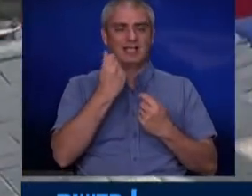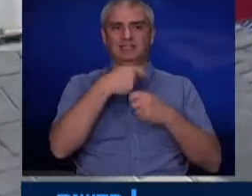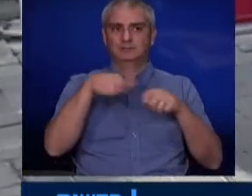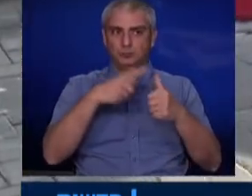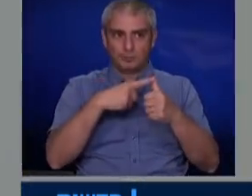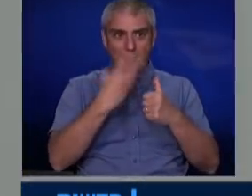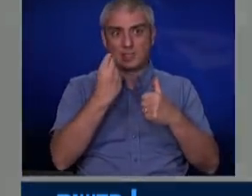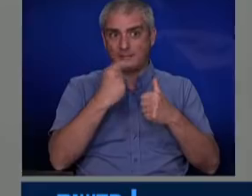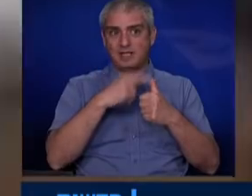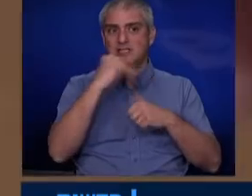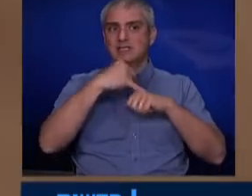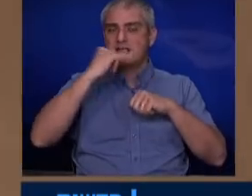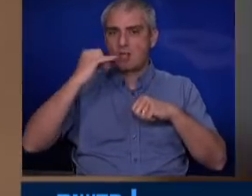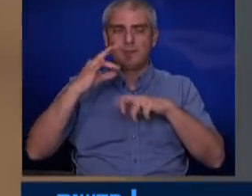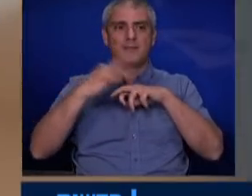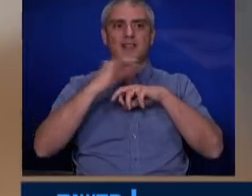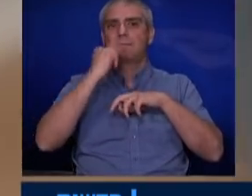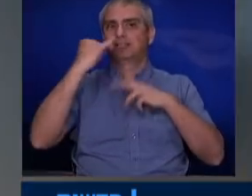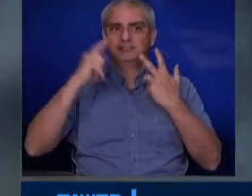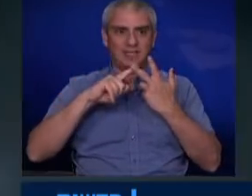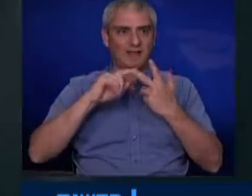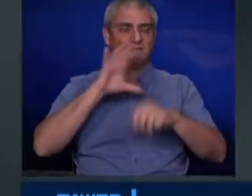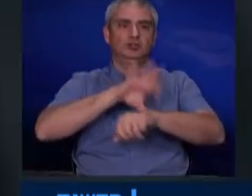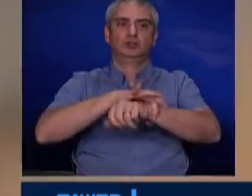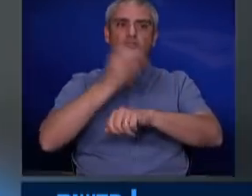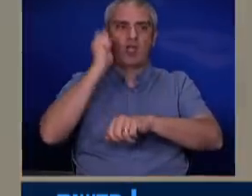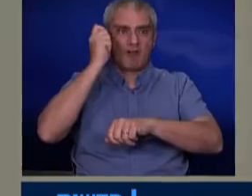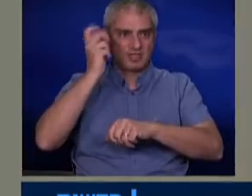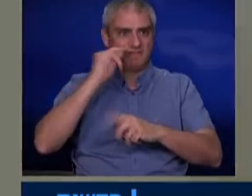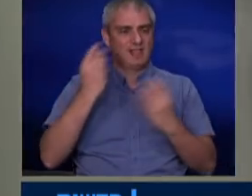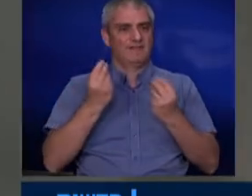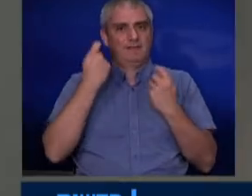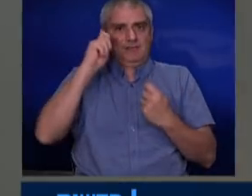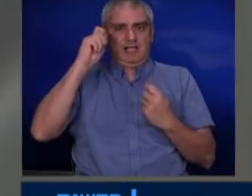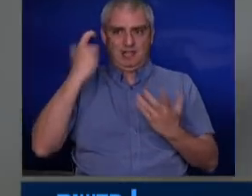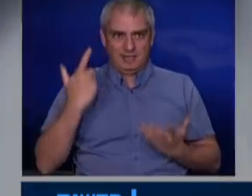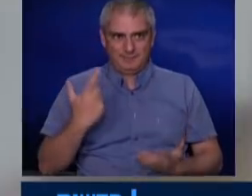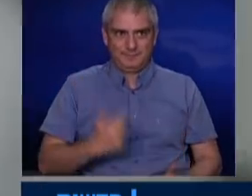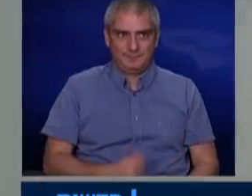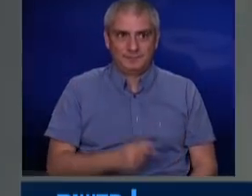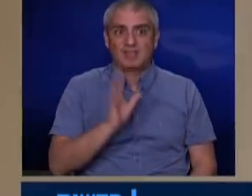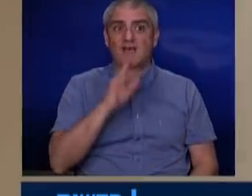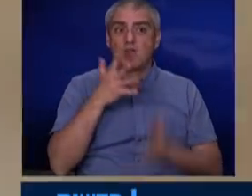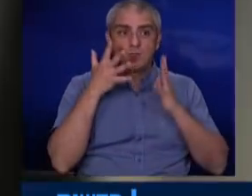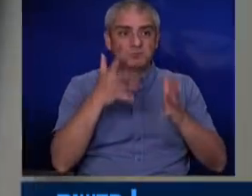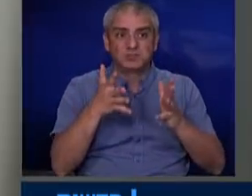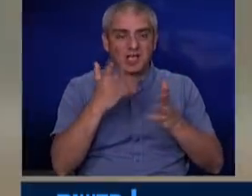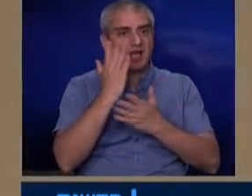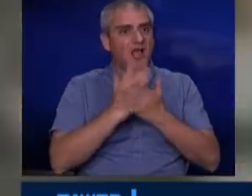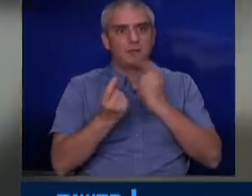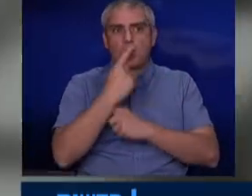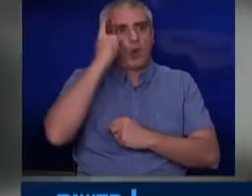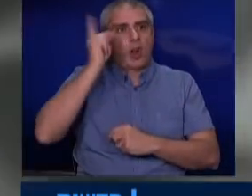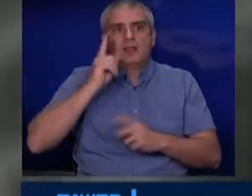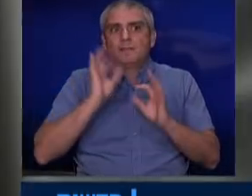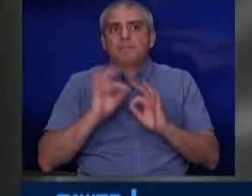מזומן והרבה יהלומים, טבעות מזהב, שעוני רולקס ופריטים יקרי ערך אחרים. למרות הפריצה, חלק מהלקוחות